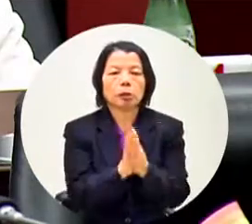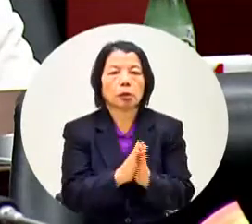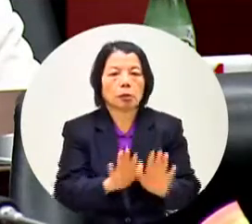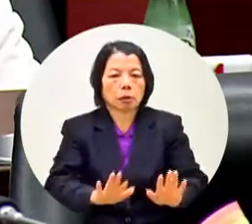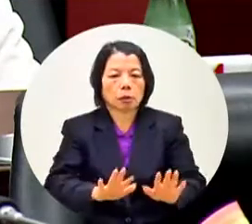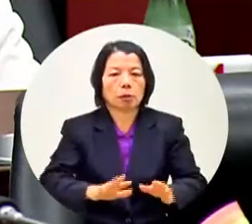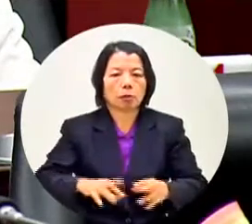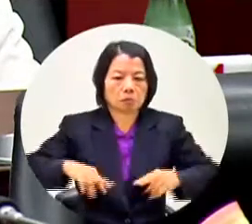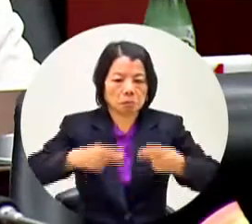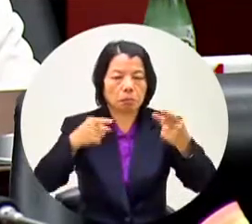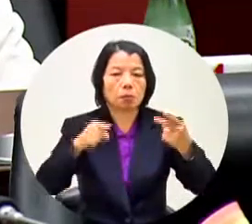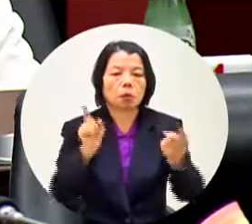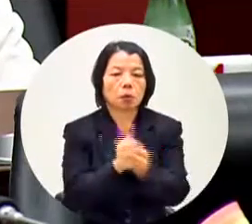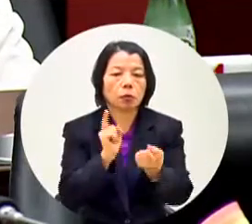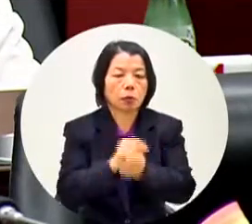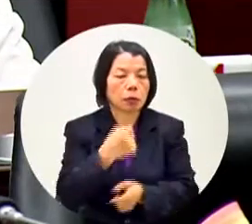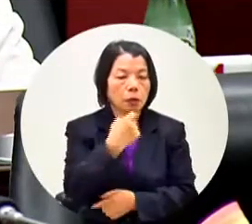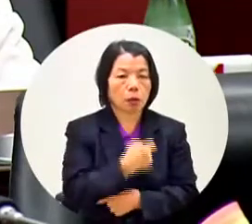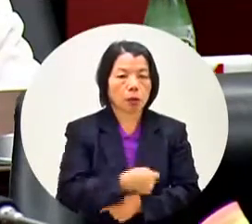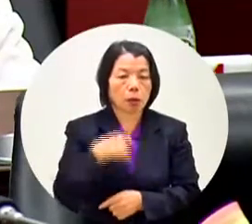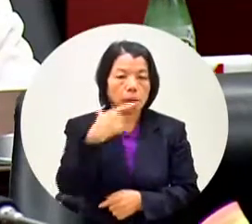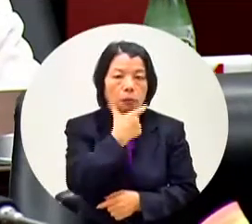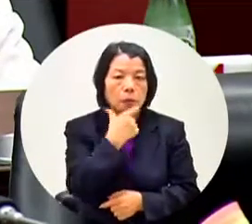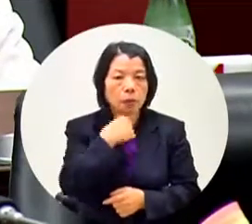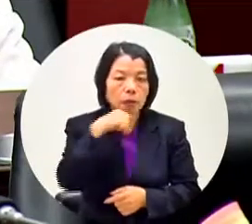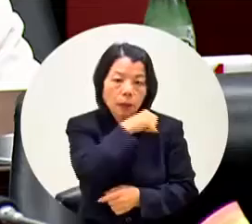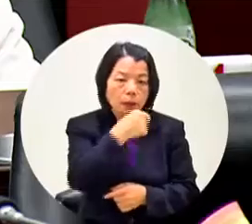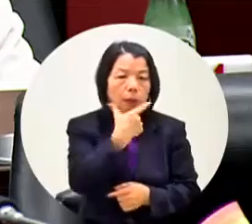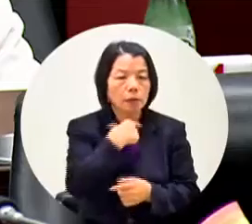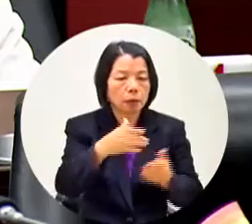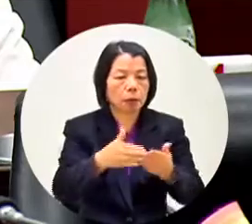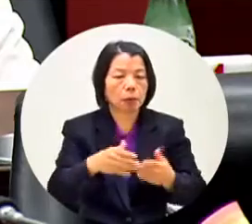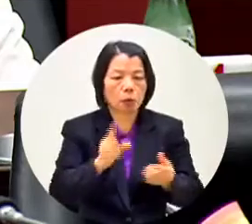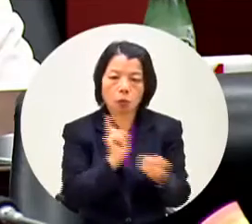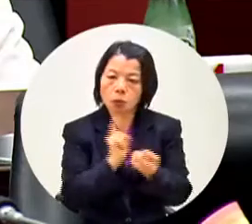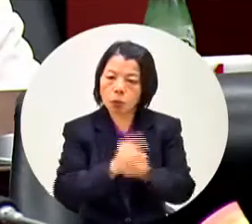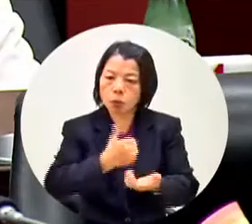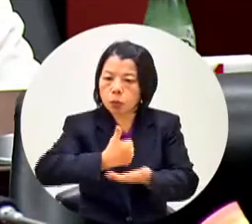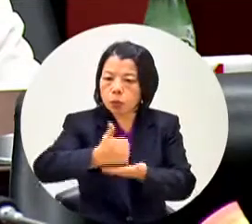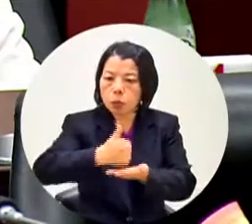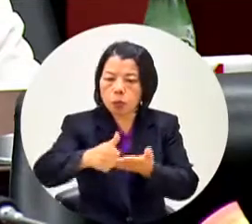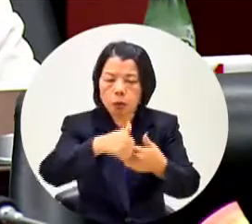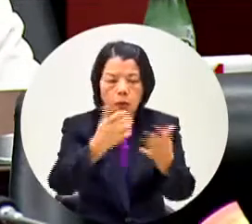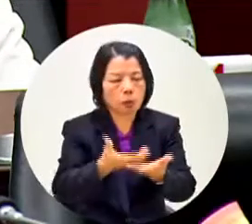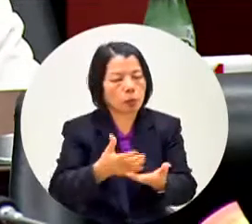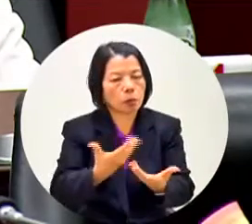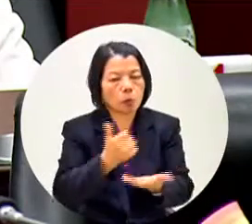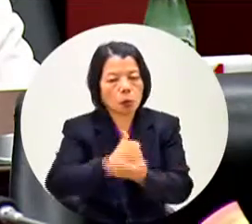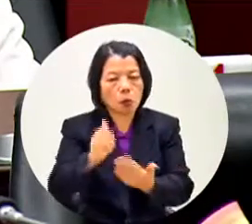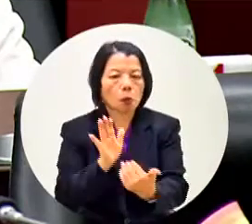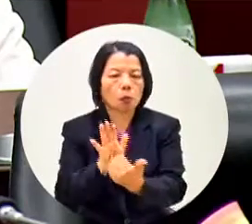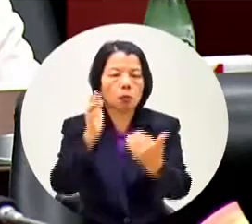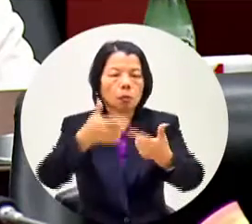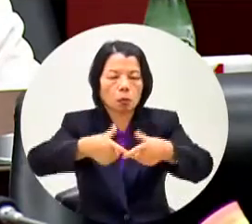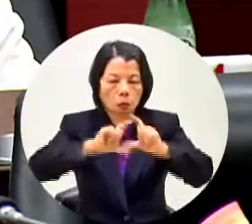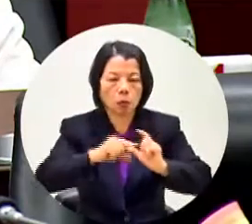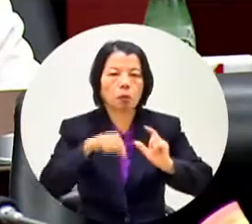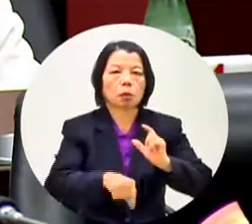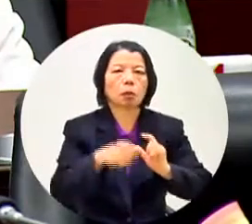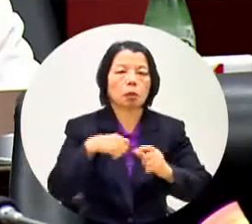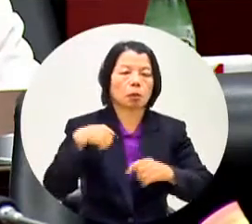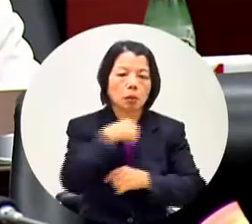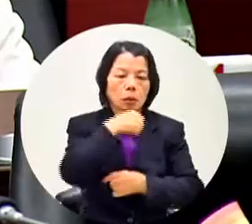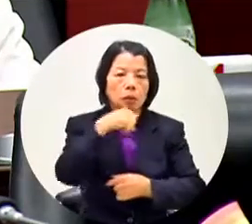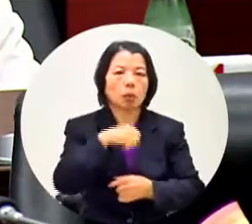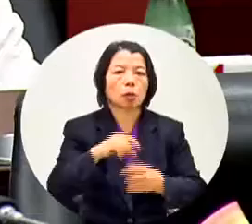它的产季提前，或者是因为台糖的土地弃作造成外销好而回流到国内的市